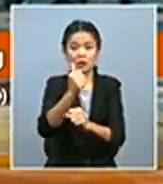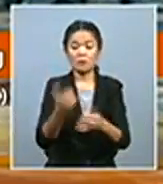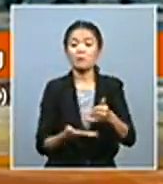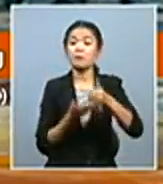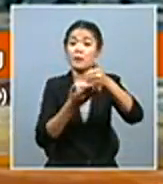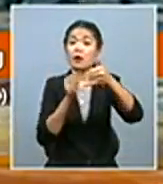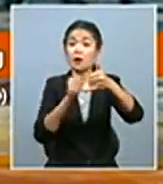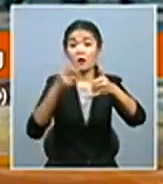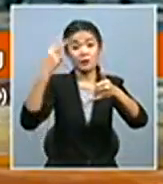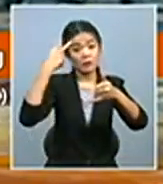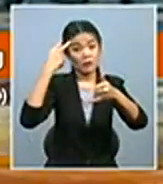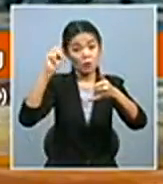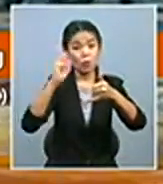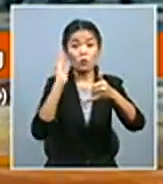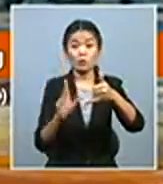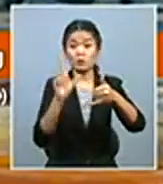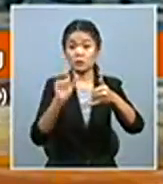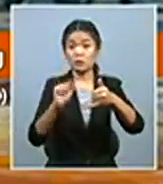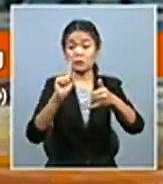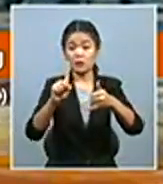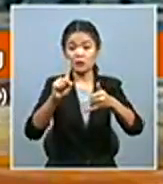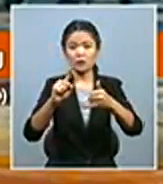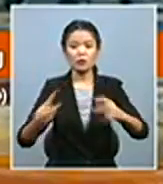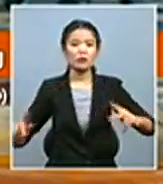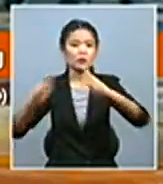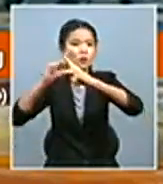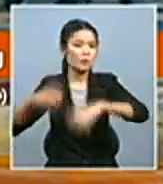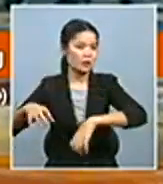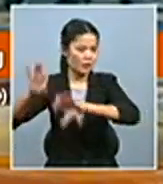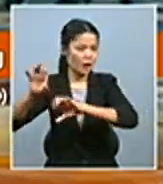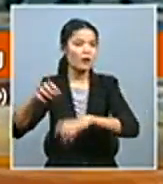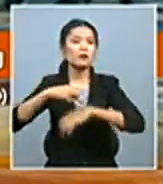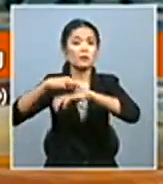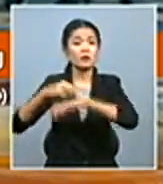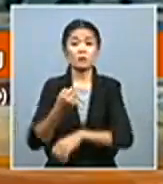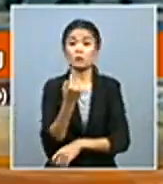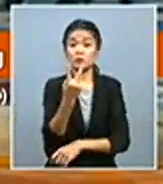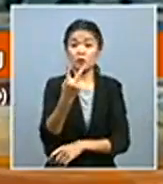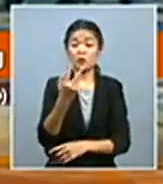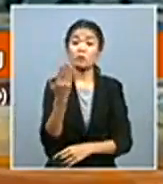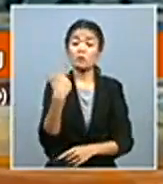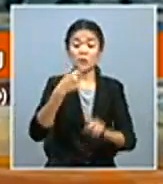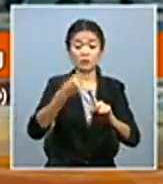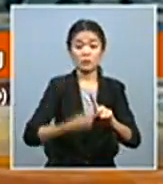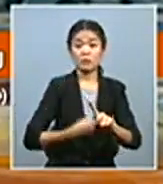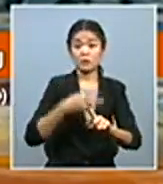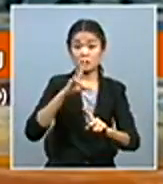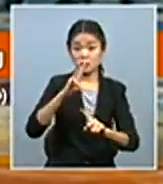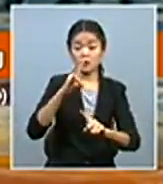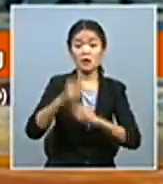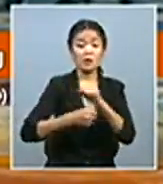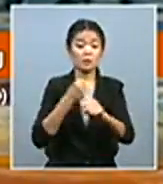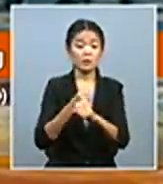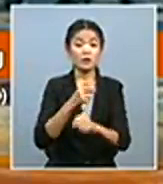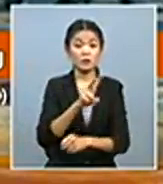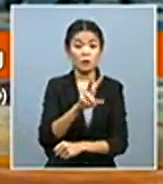พร้อมกับควบตำแหน่งรัฐมนตรีว่าการกระทรวงมหาดไทยอีกตำแหน่งหนึ่งในระหว่างเดือนกรกฎาคมพ.ศ. 2538จนถึงเดือน